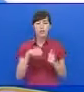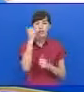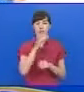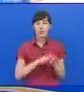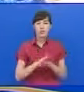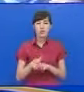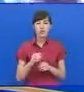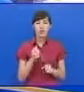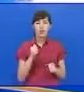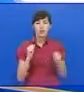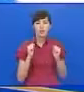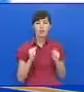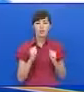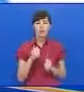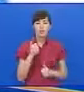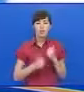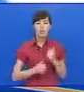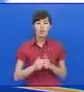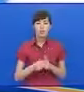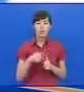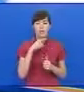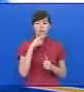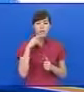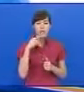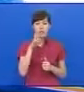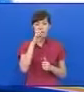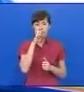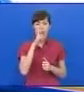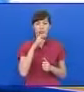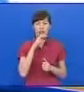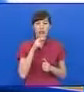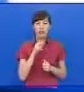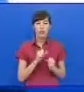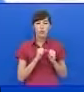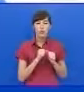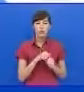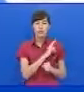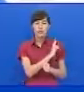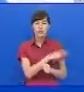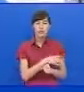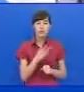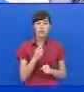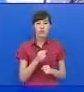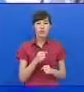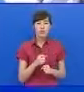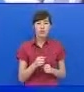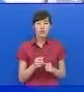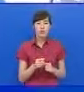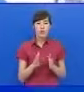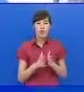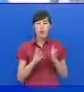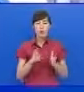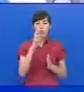болашақта осы көршілес жатқан Ресей мемлекеті бар, мына жақта ең боксты мықты деген сол державаларын шақырып,